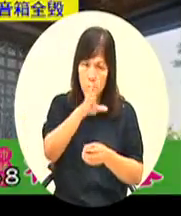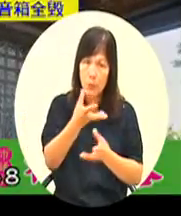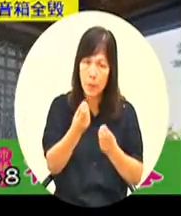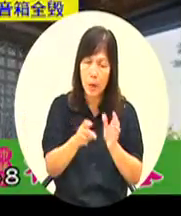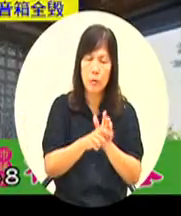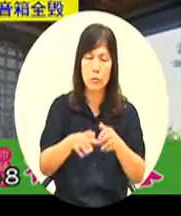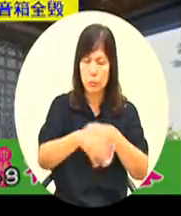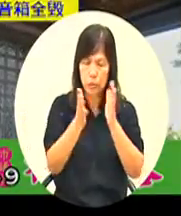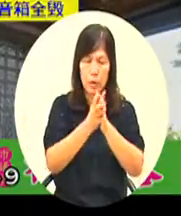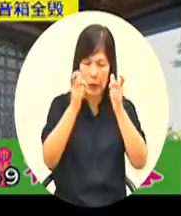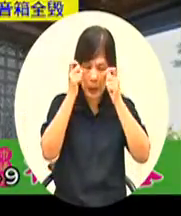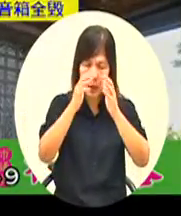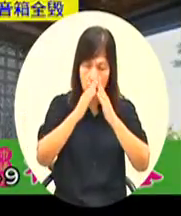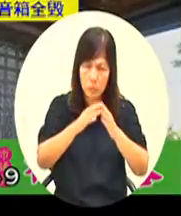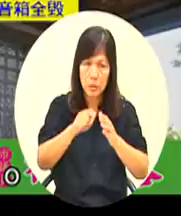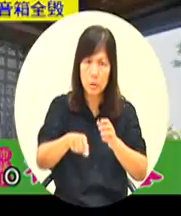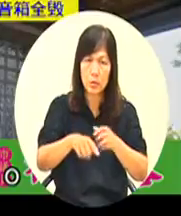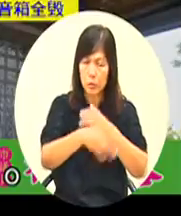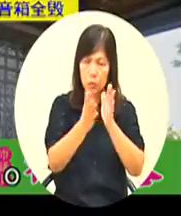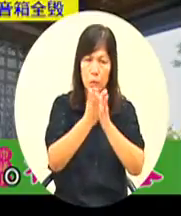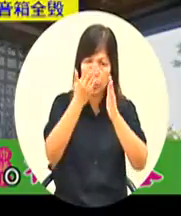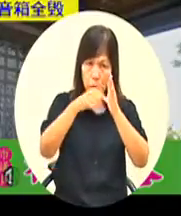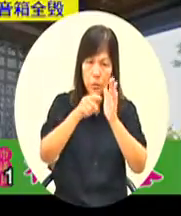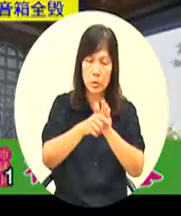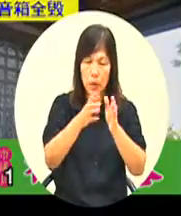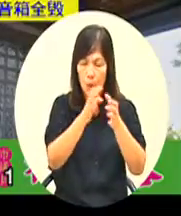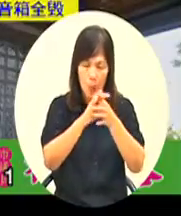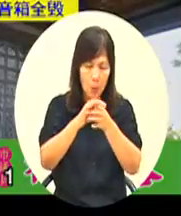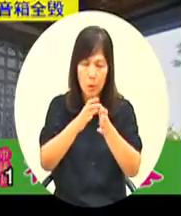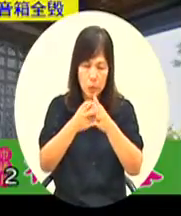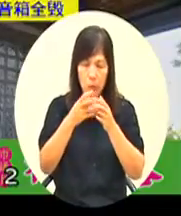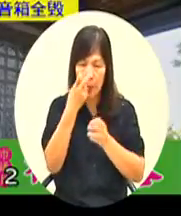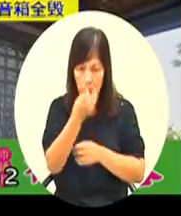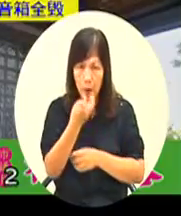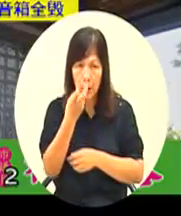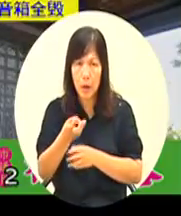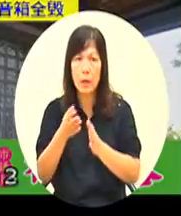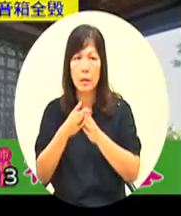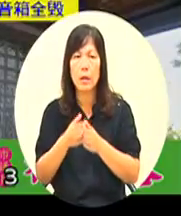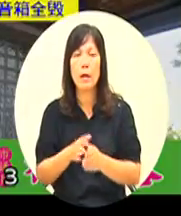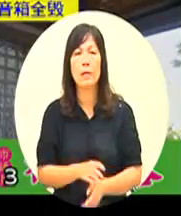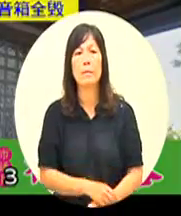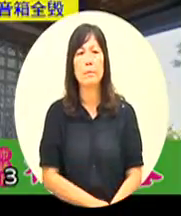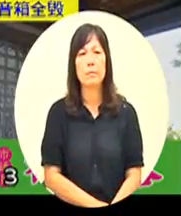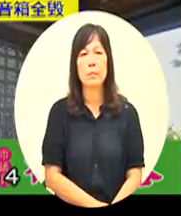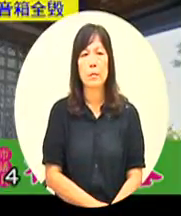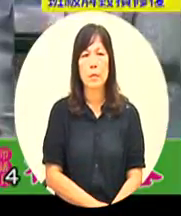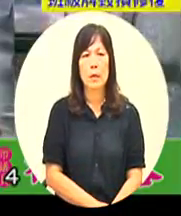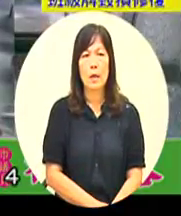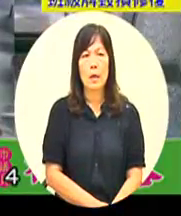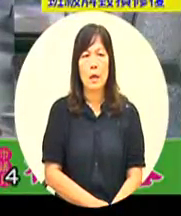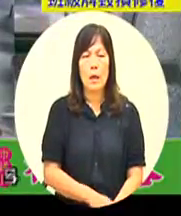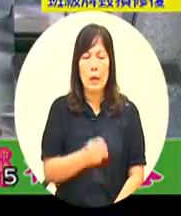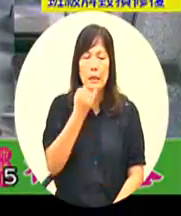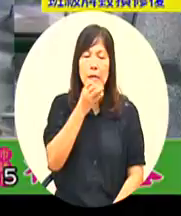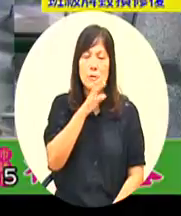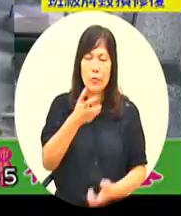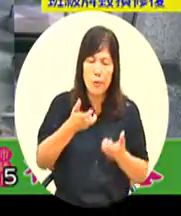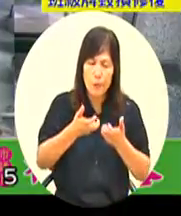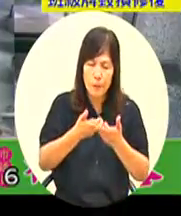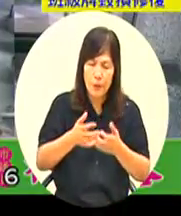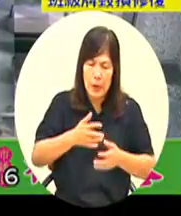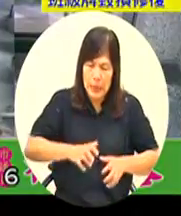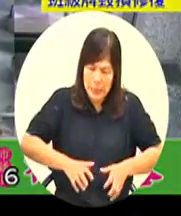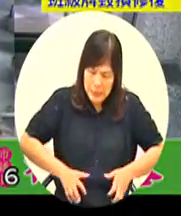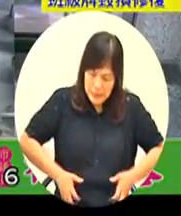全高雄市整个学校都需要去关心啊啊，但是啊，真的是有分啊紧急的、急